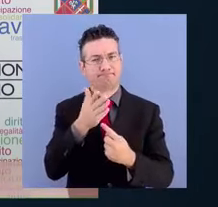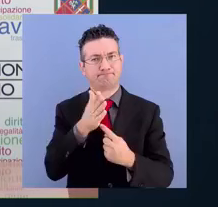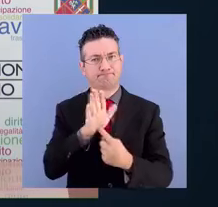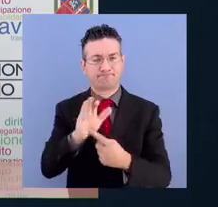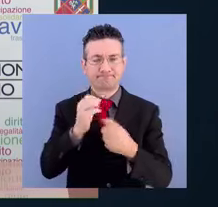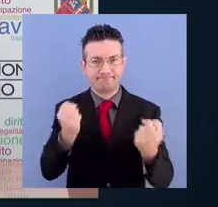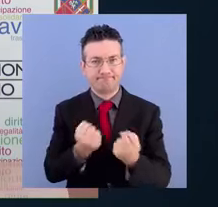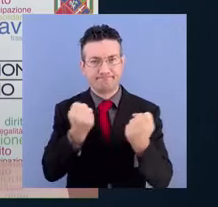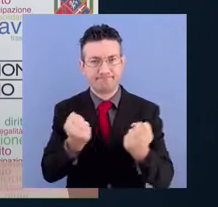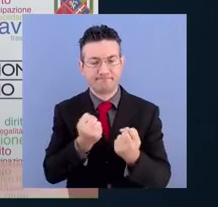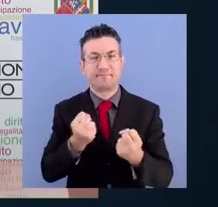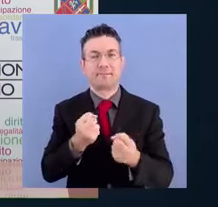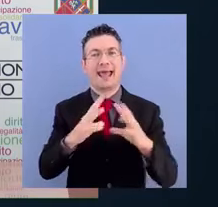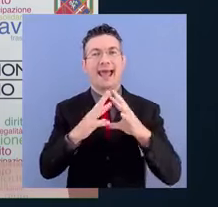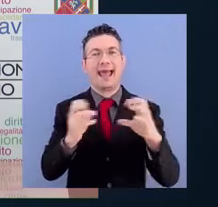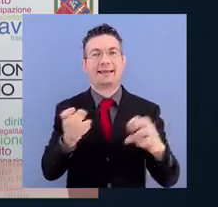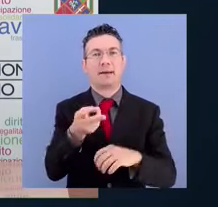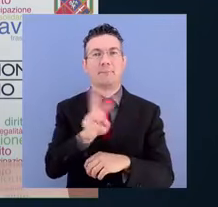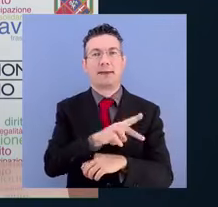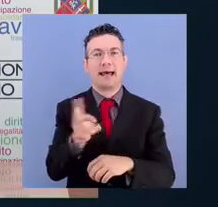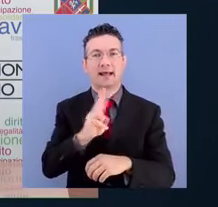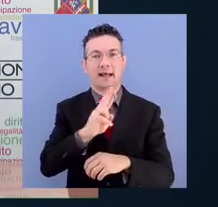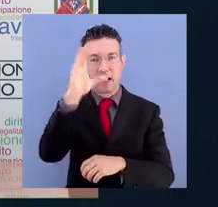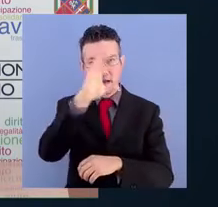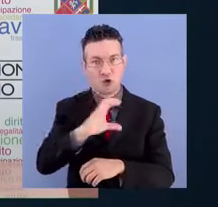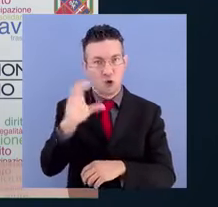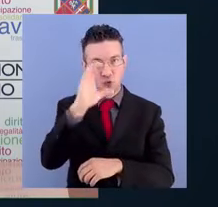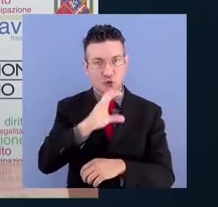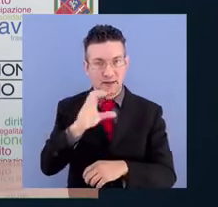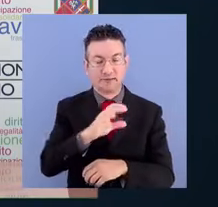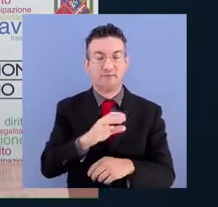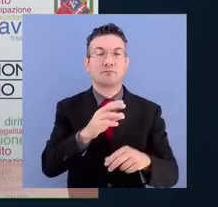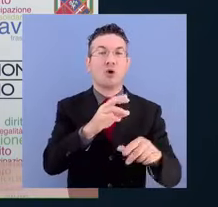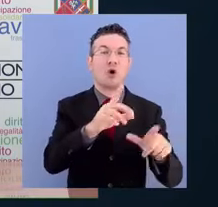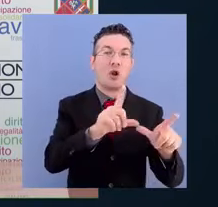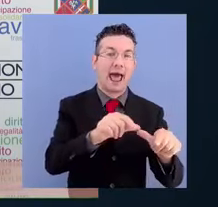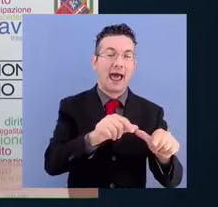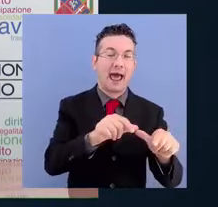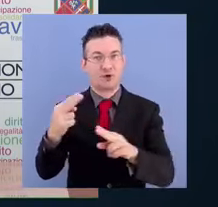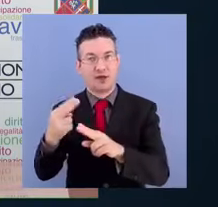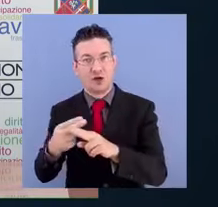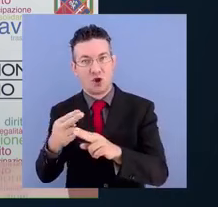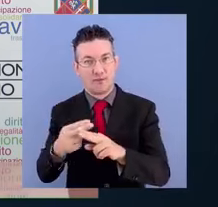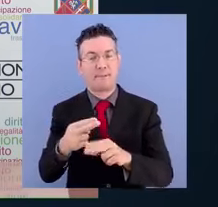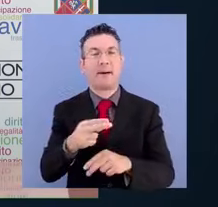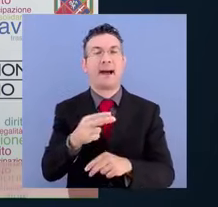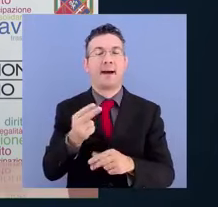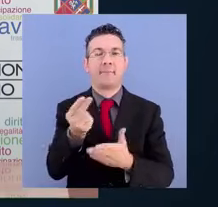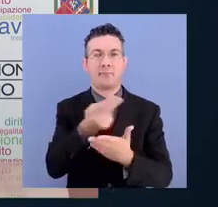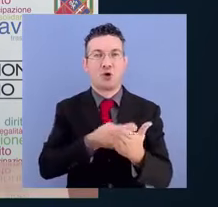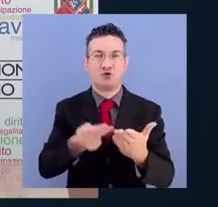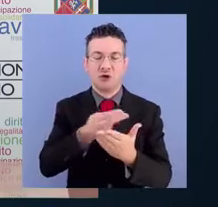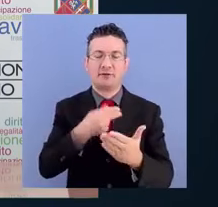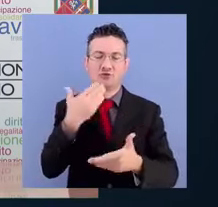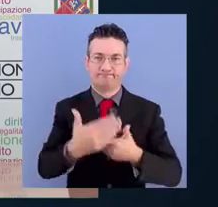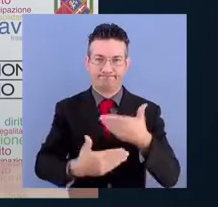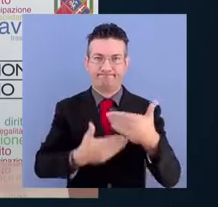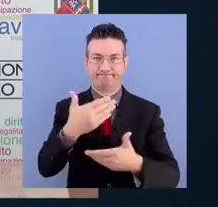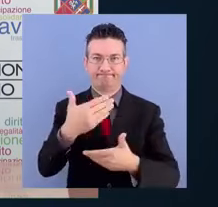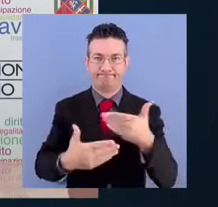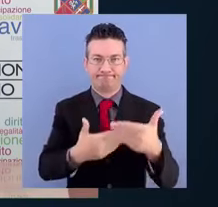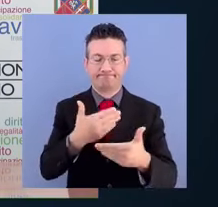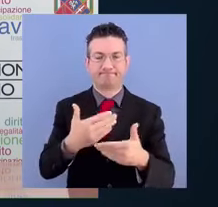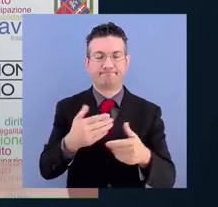bilaterale del turismo della regione lazio e di roma sta portando avanti e in particolar modo oggi